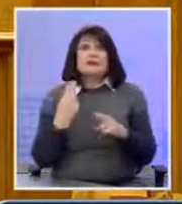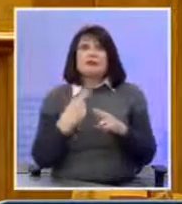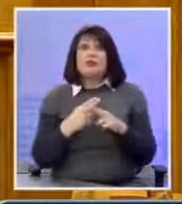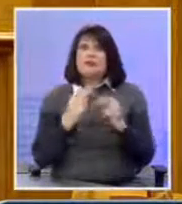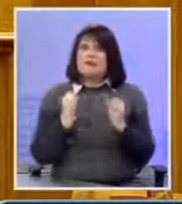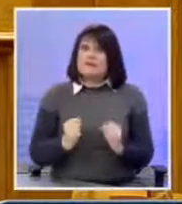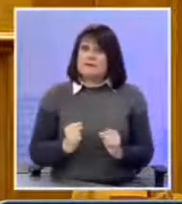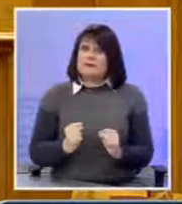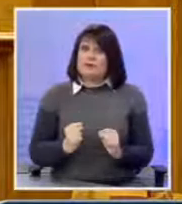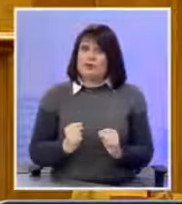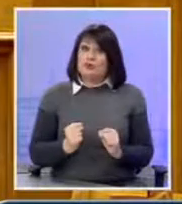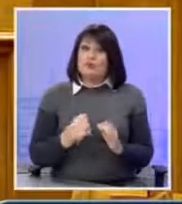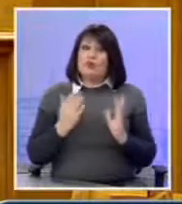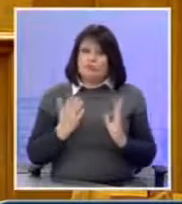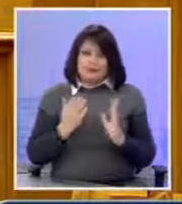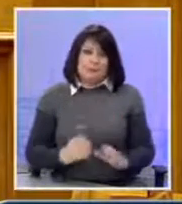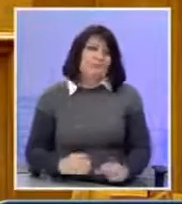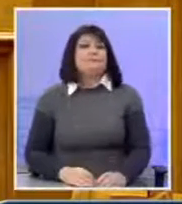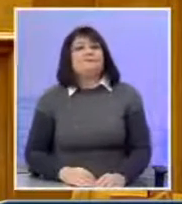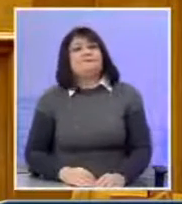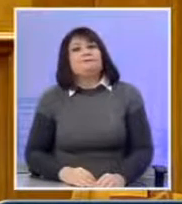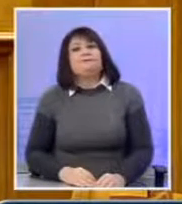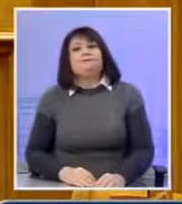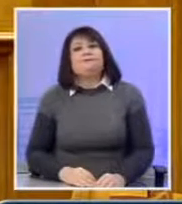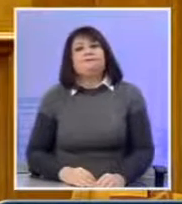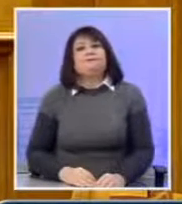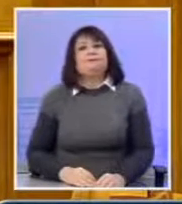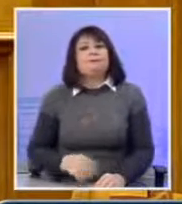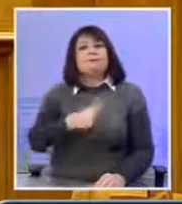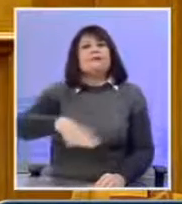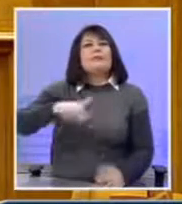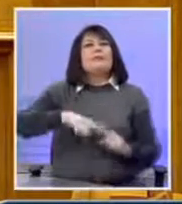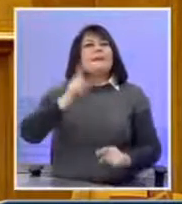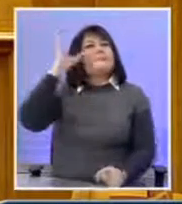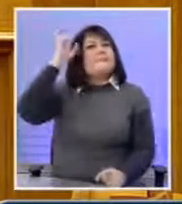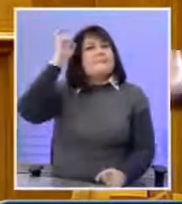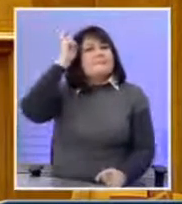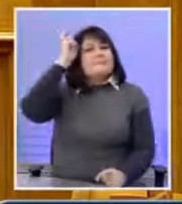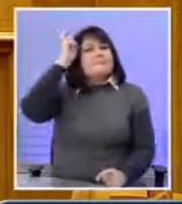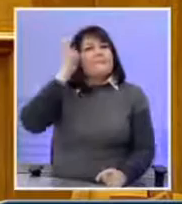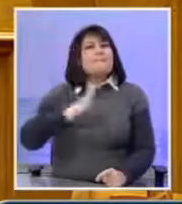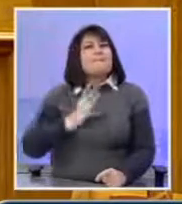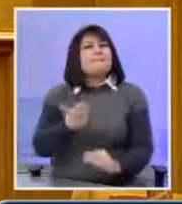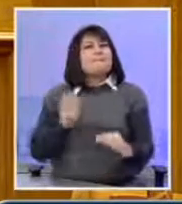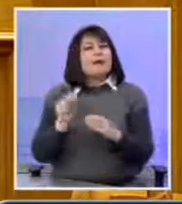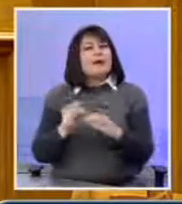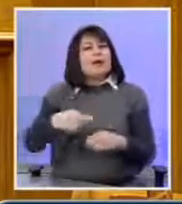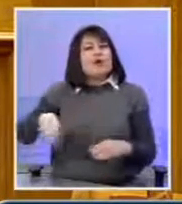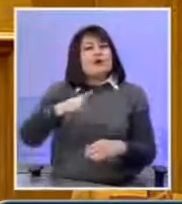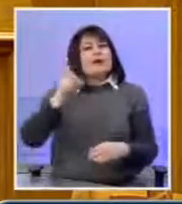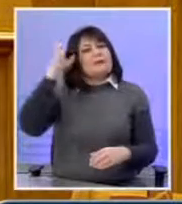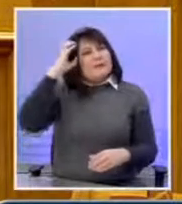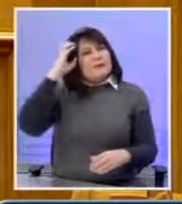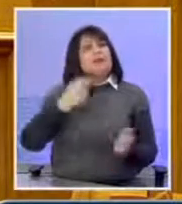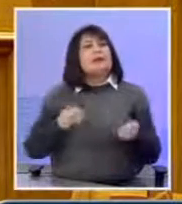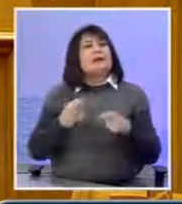βασικό. Όταν πάτε να ανατρέψετε στη μνήμη των πολιτών, οι πολίτες θα θυμηθούν τι κάνατε προεκλογικά. Το